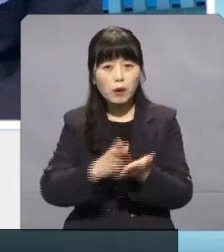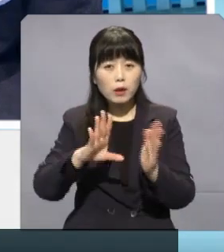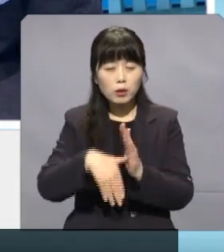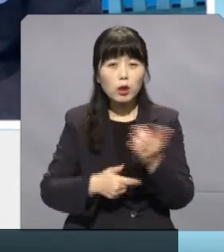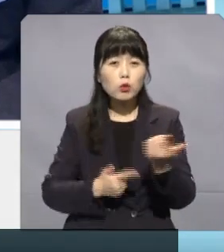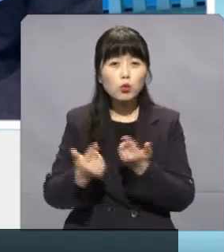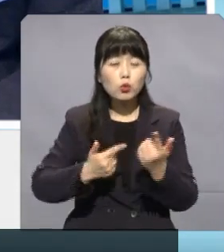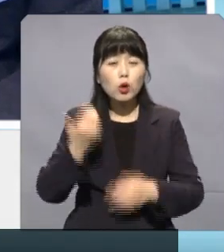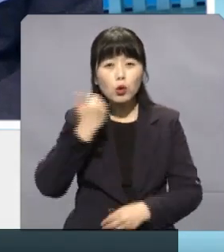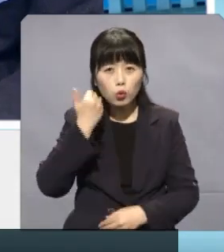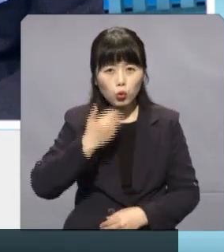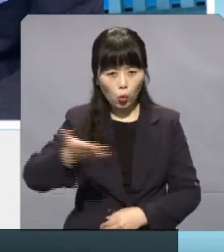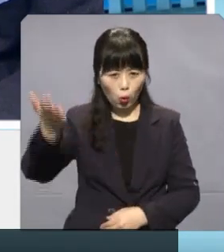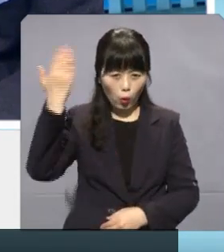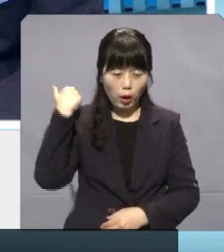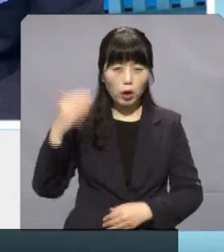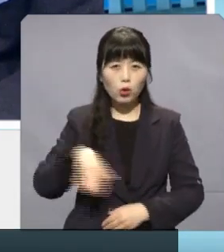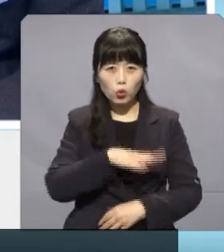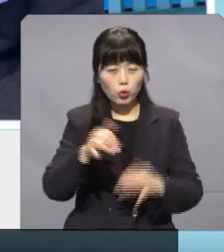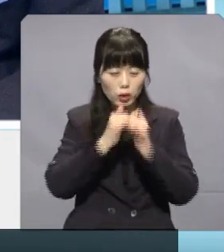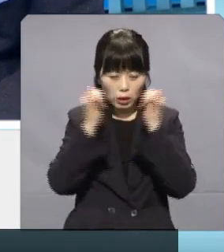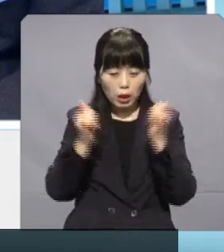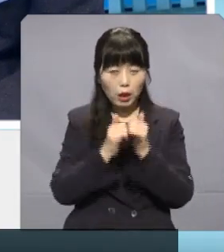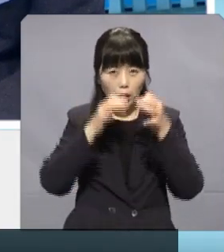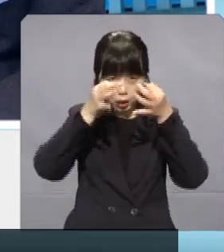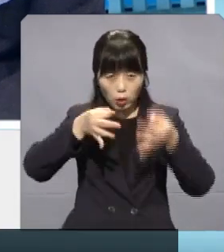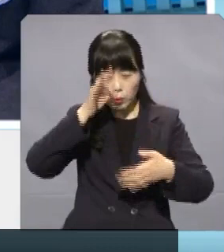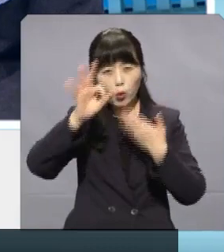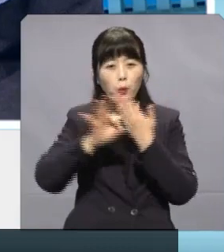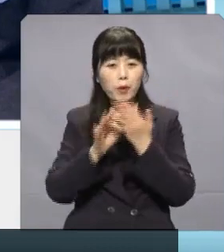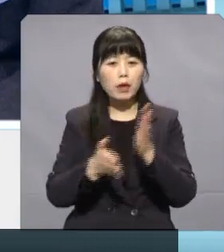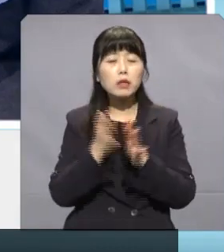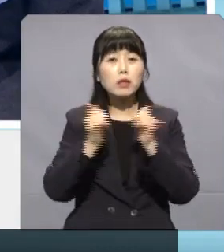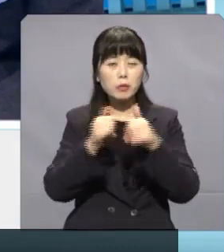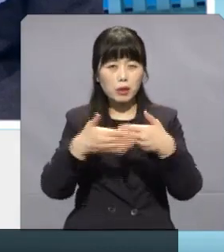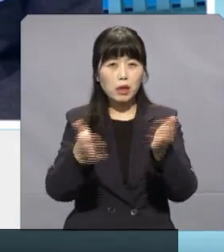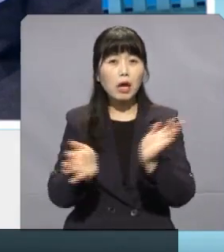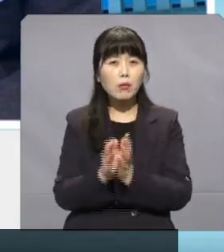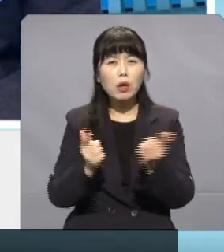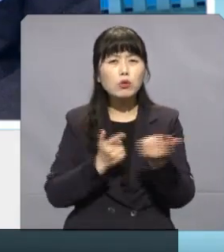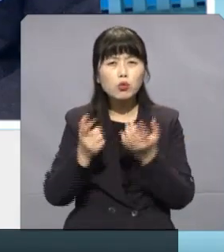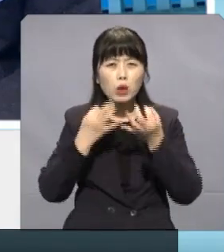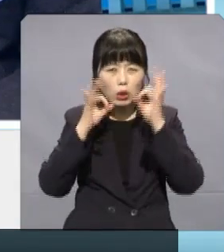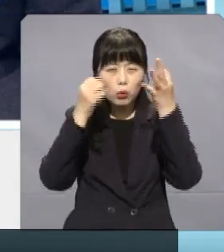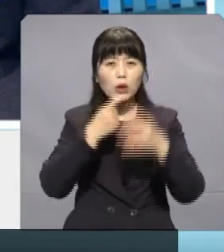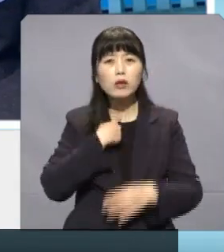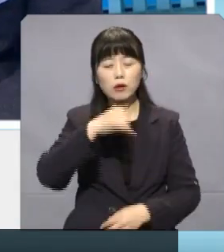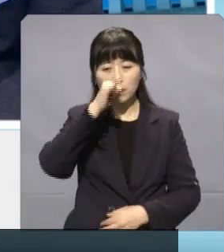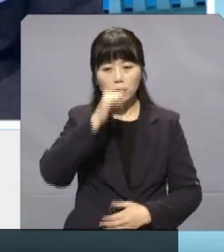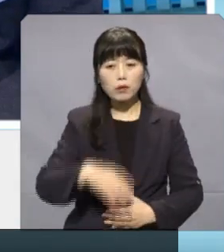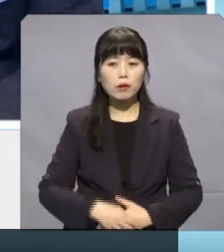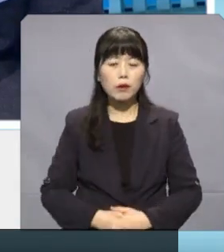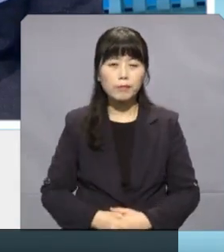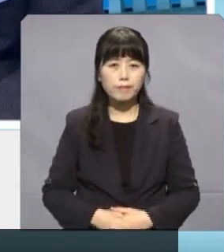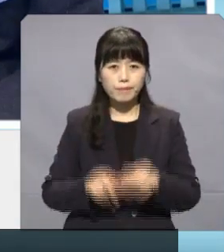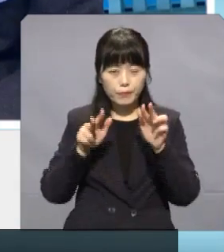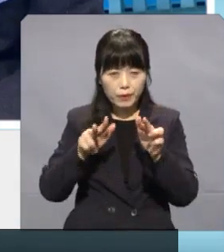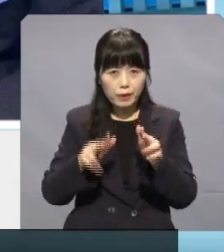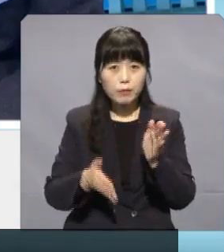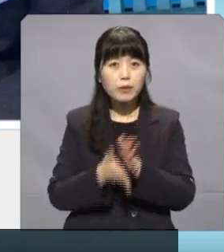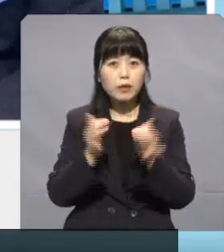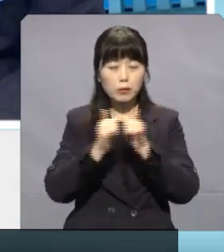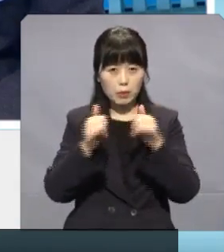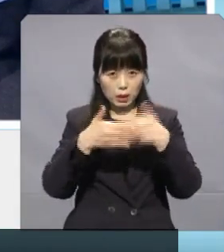중재하는 거는 과거 우리 사회를 돌이켜보면 시민사회가 그런 중재 노력을 많이 했었거든요 그런데 지금